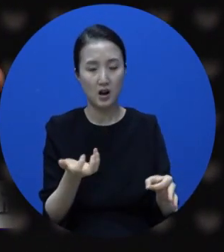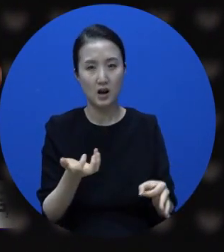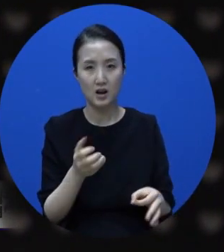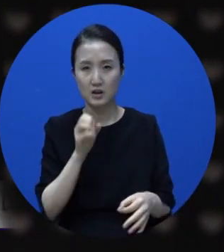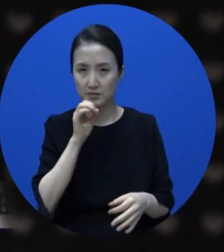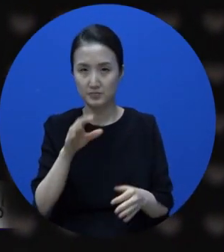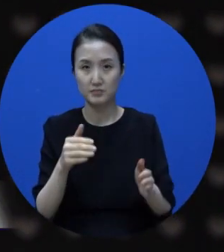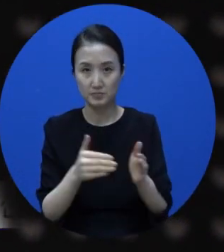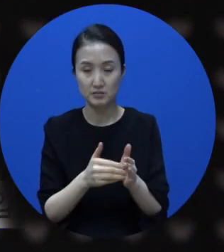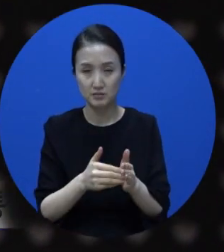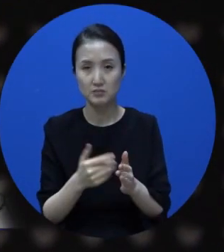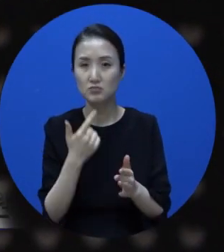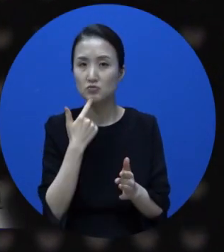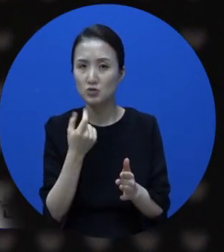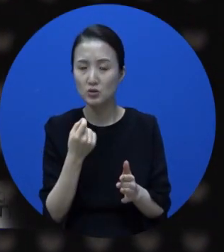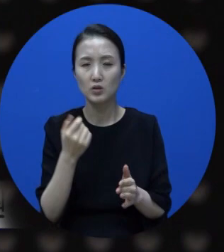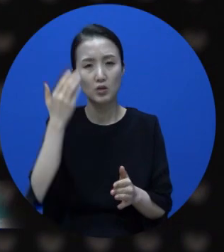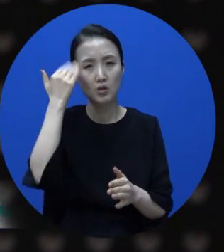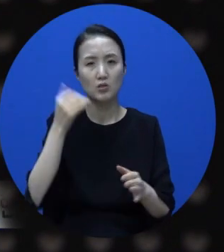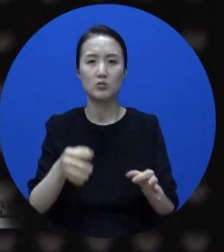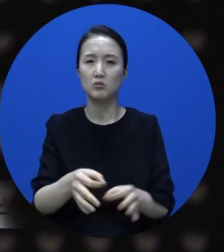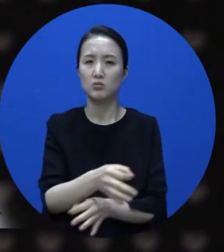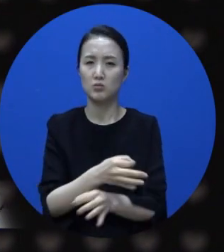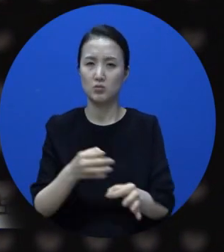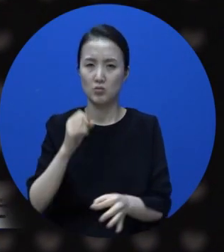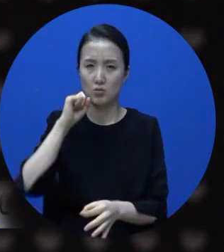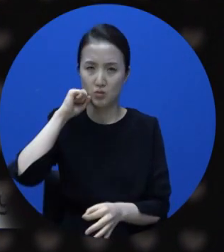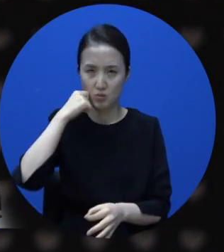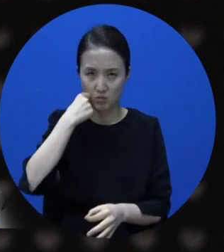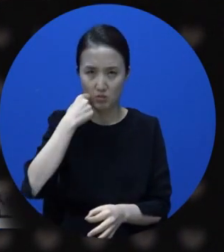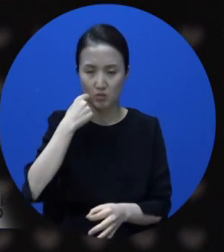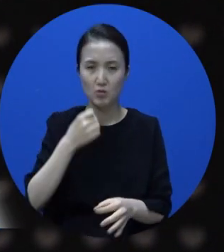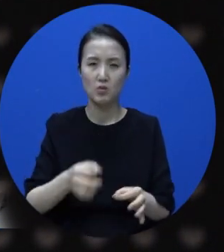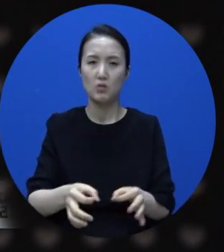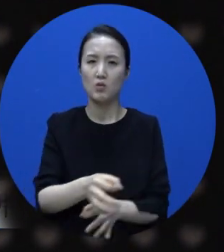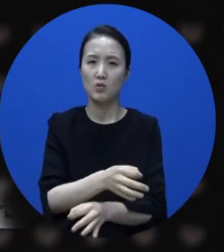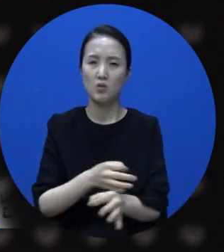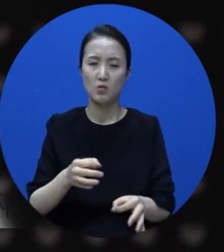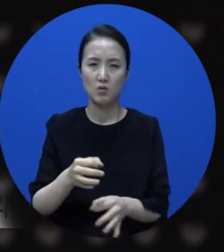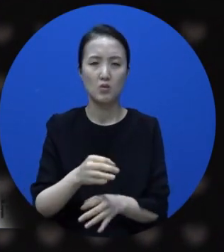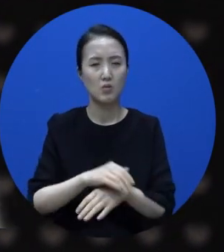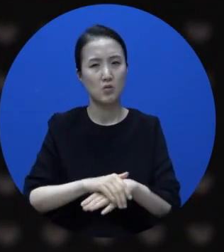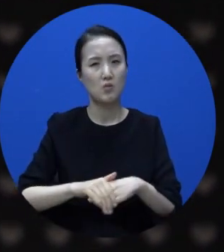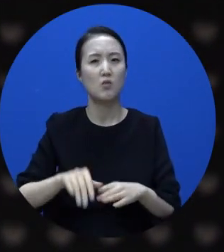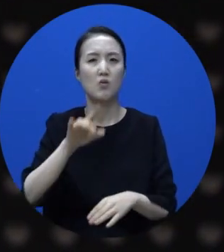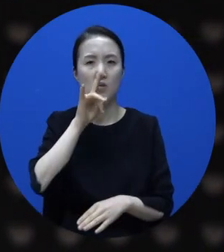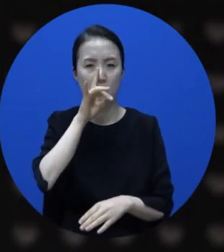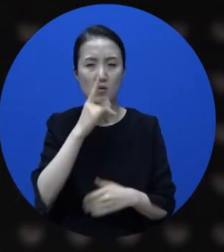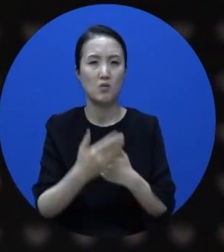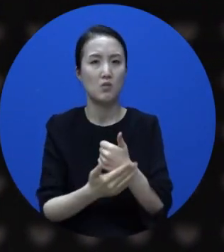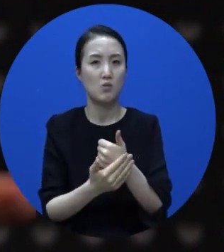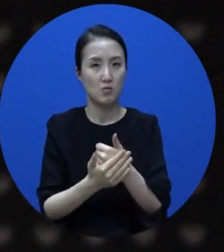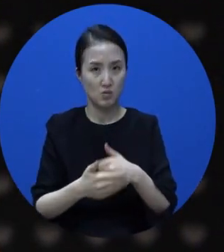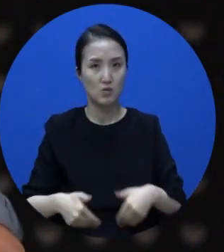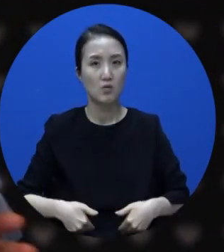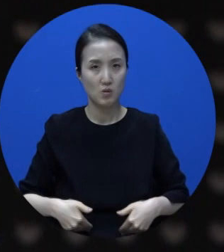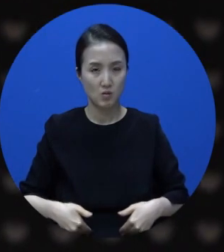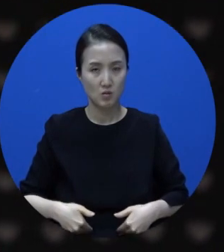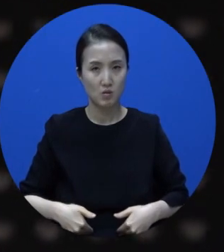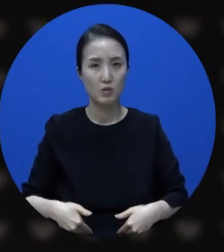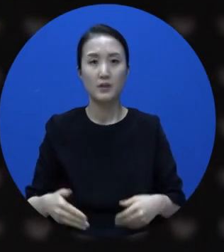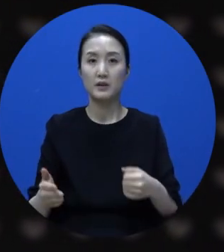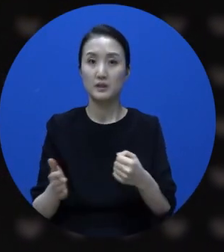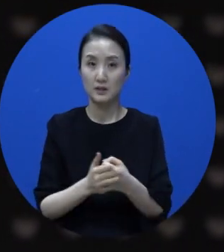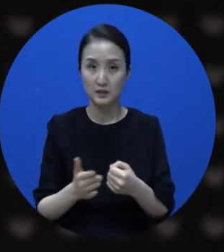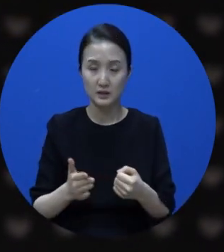우리나라의 경제 여건 어렵다 여전히 경기 부양이 필요하다 여전히 경기 부양이 필요하니까 저금리가